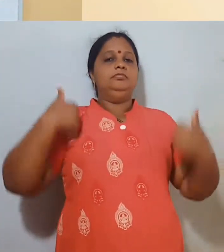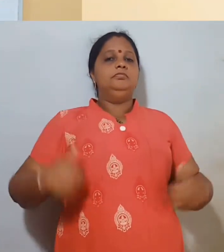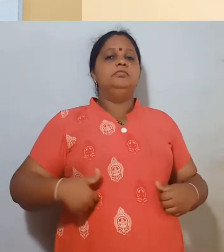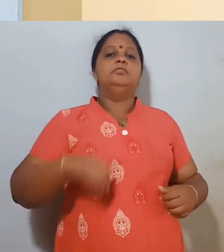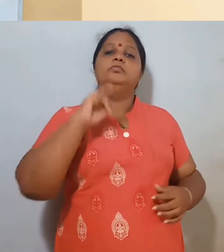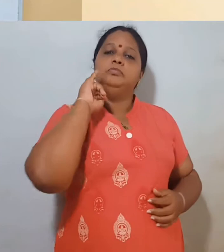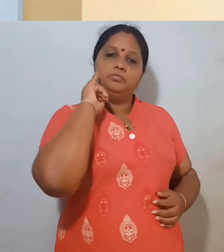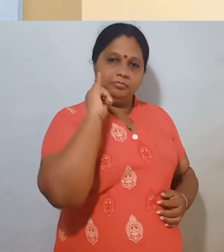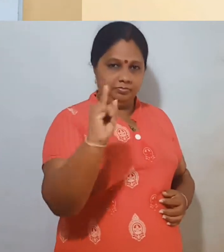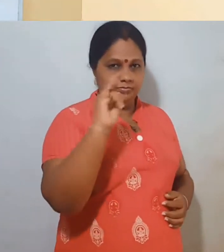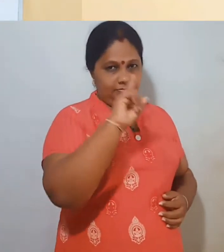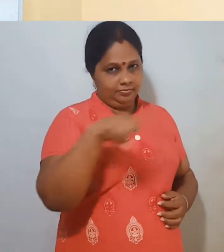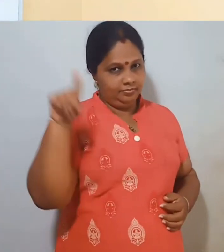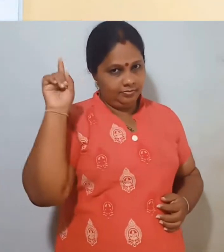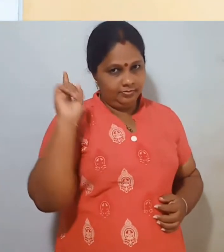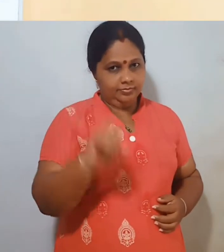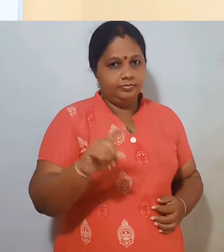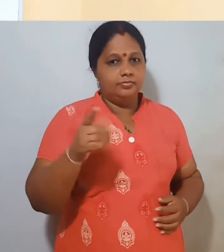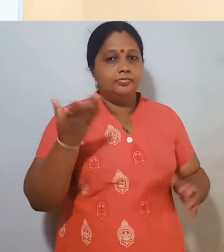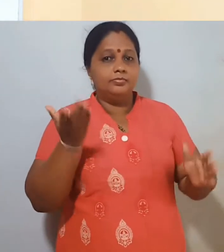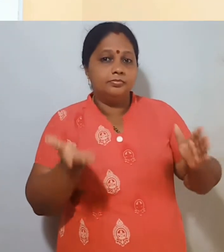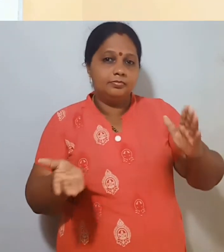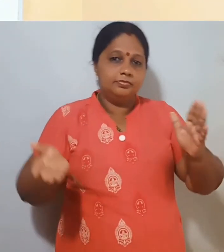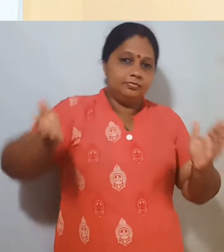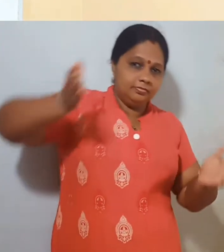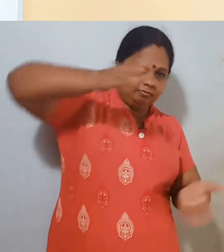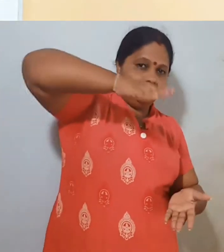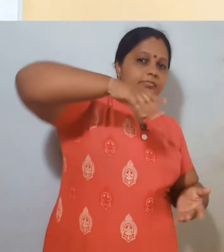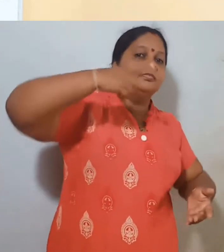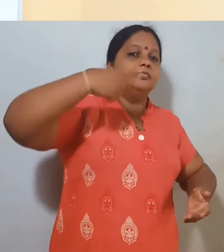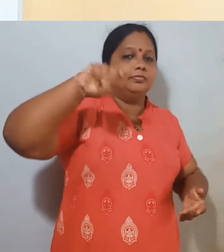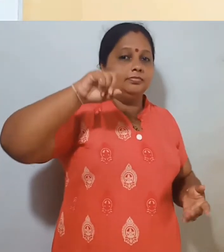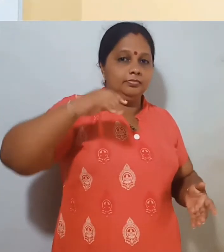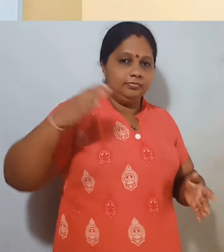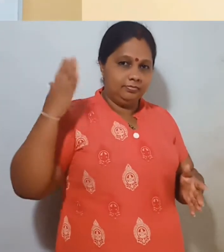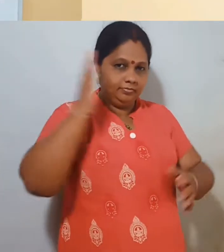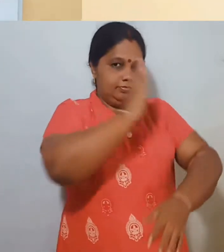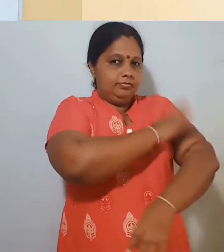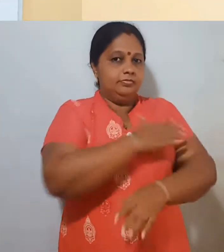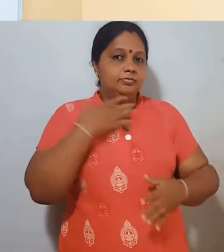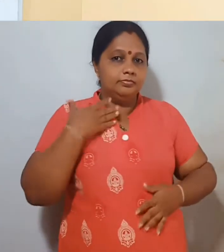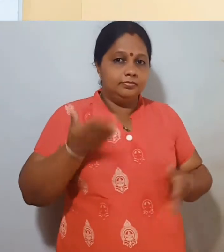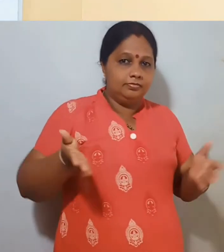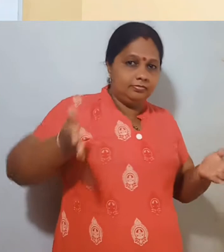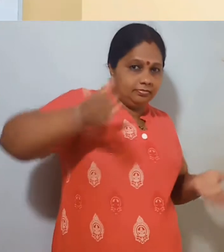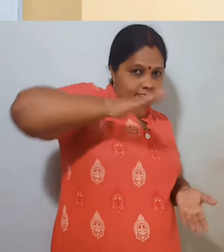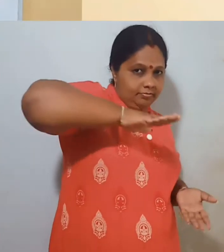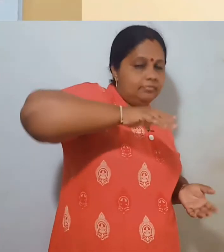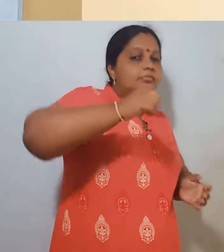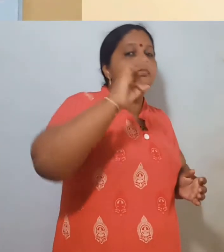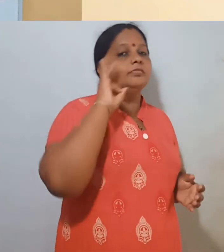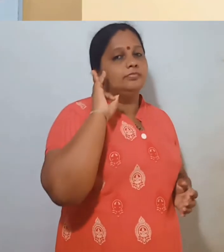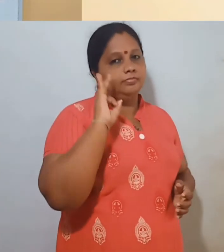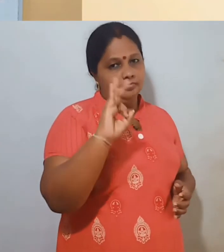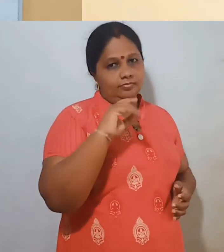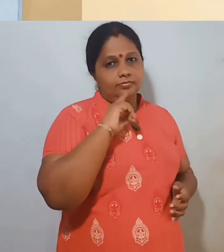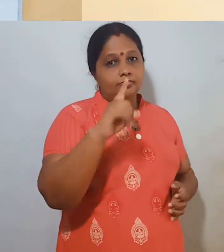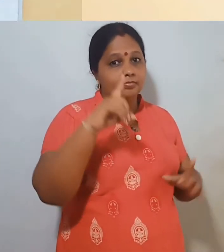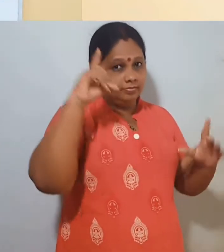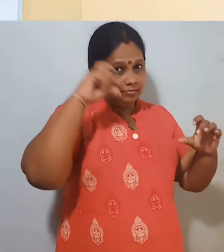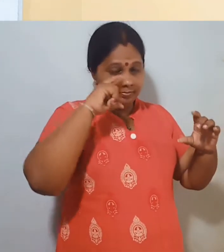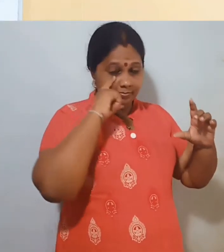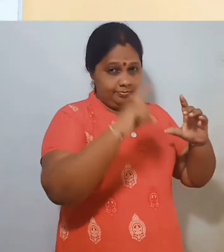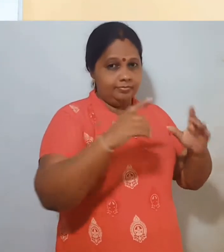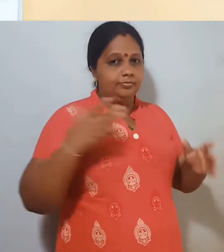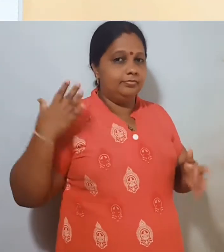பக்கம் சரிச்சு விடணும். அதை லெஃப்ட் லேட்டரல் பொசிஷன் சொல்லும். பொதுவாக இடது பக்கமாக சரிச்சு விட வேண்டும். இந்த படத்துல காட்டி இருக்கிற மாதிரி